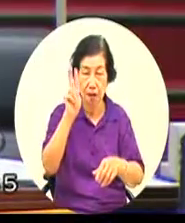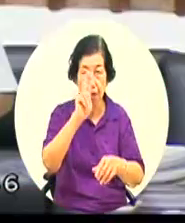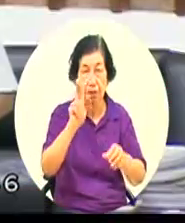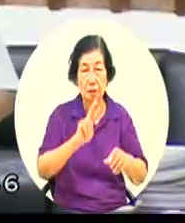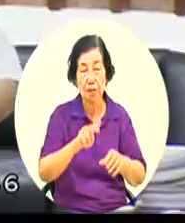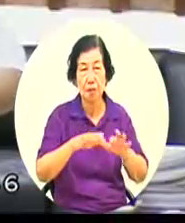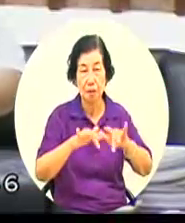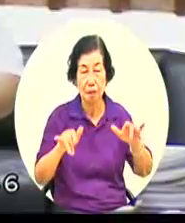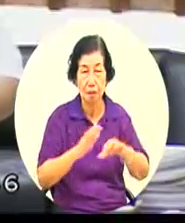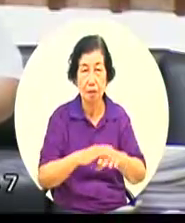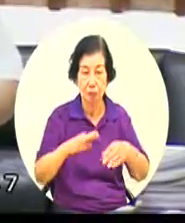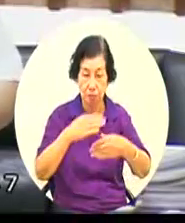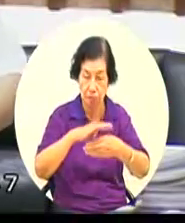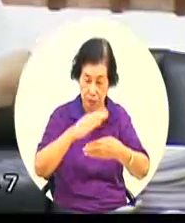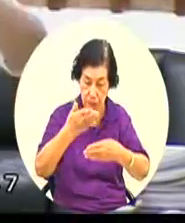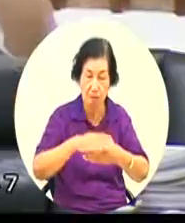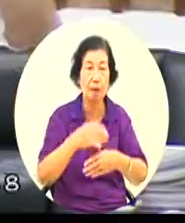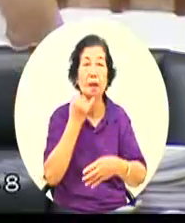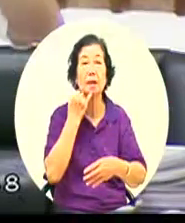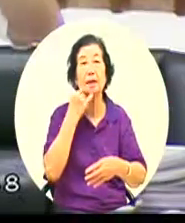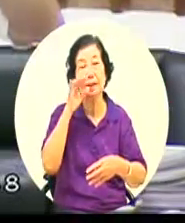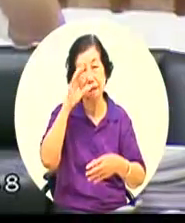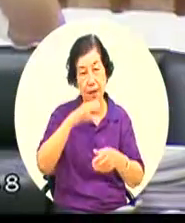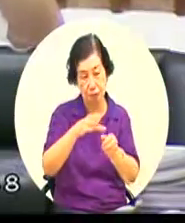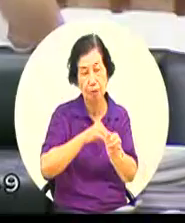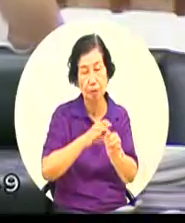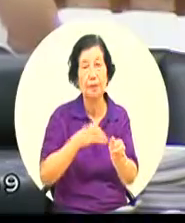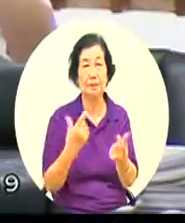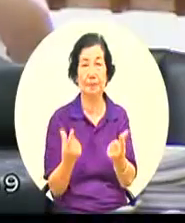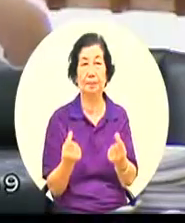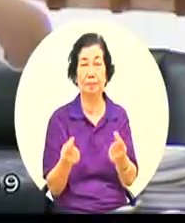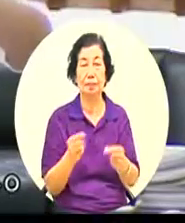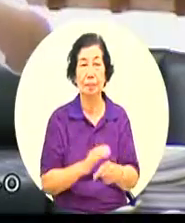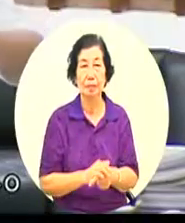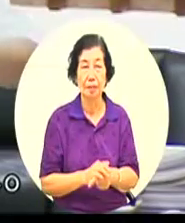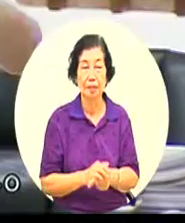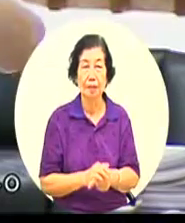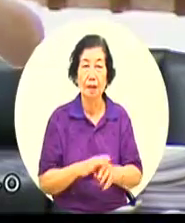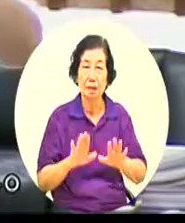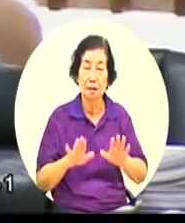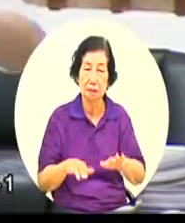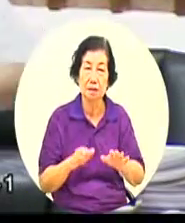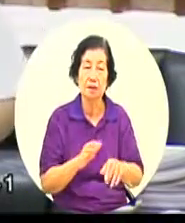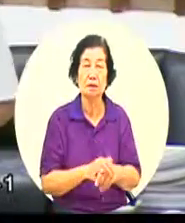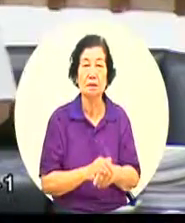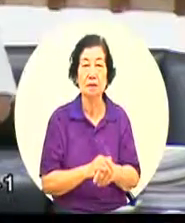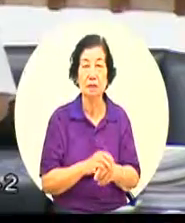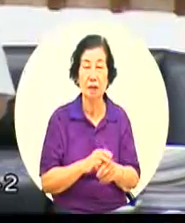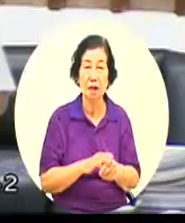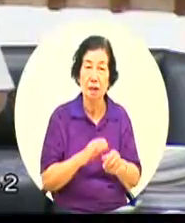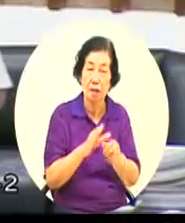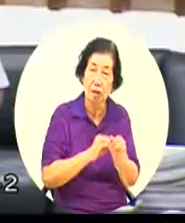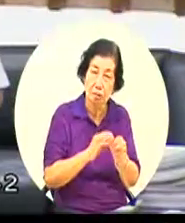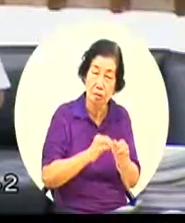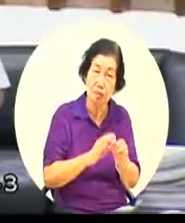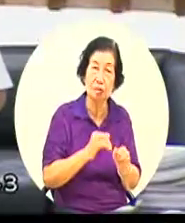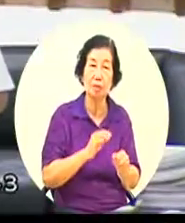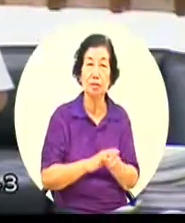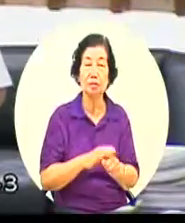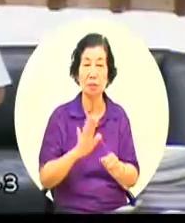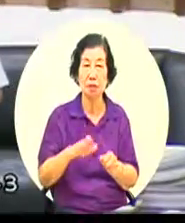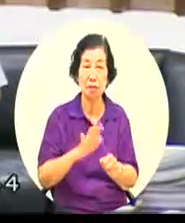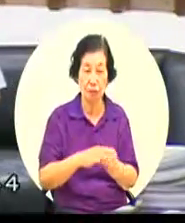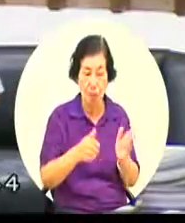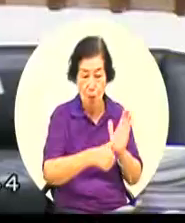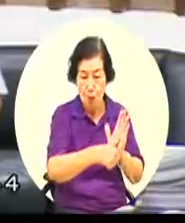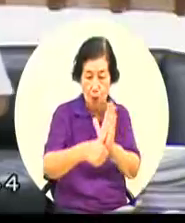败的关键是什么？成败的关键就是山不在高啊，有仙则名啊，要有名师啊，那